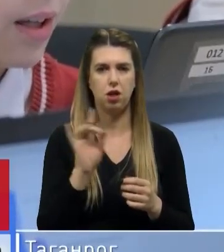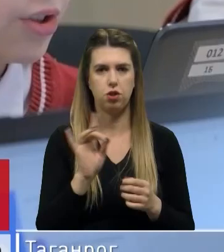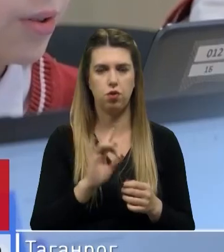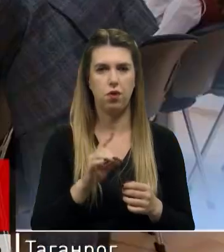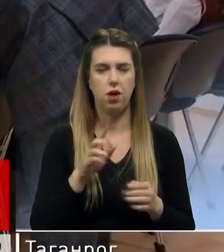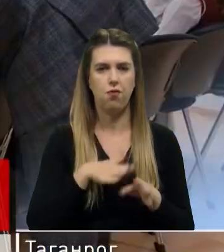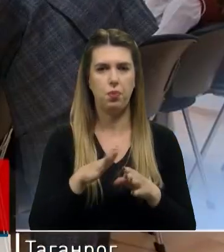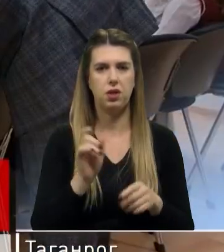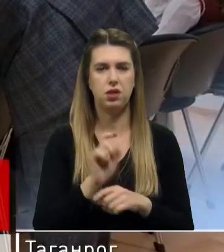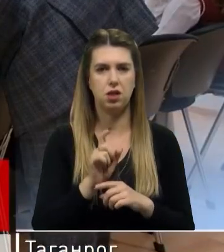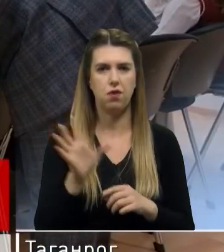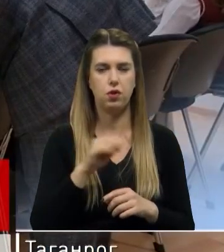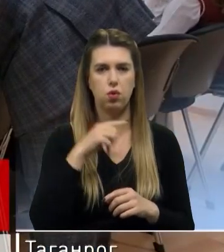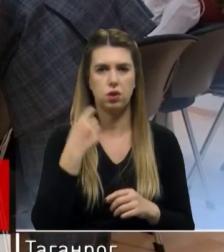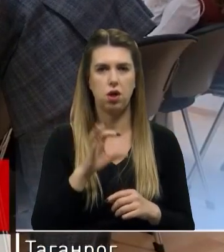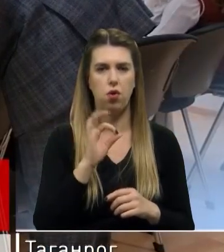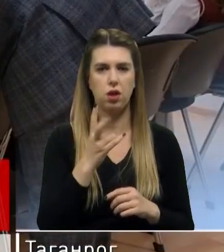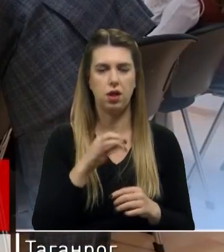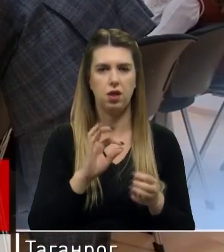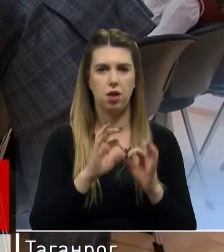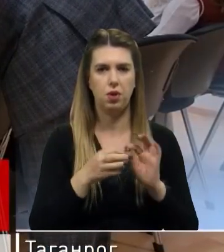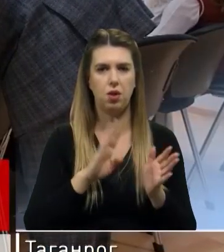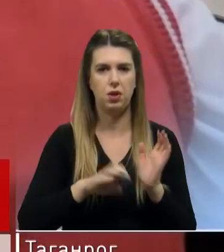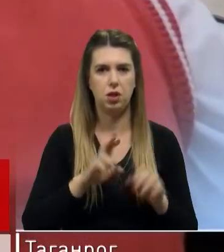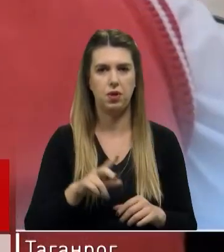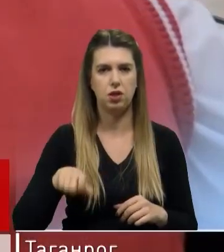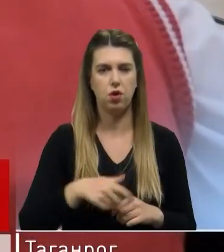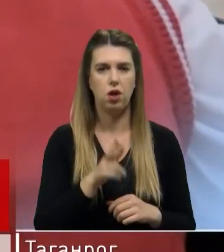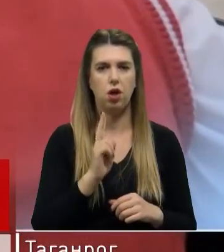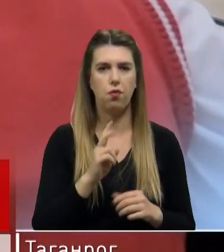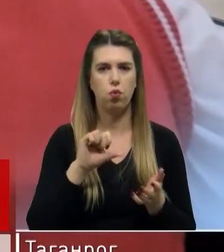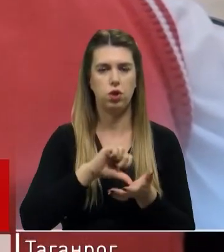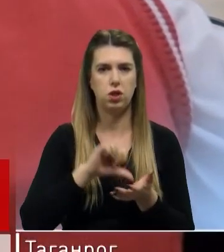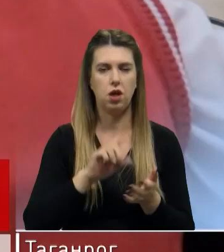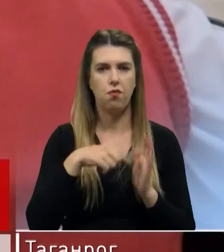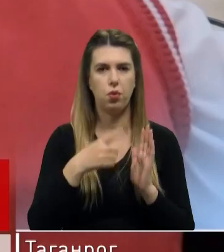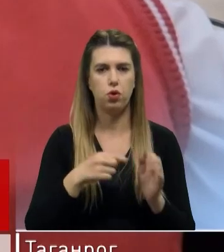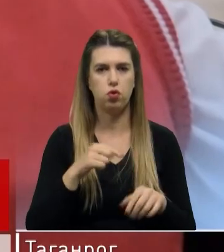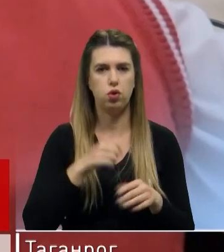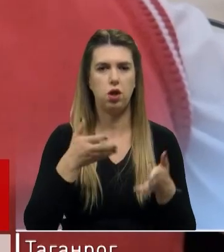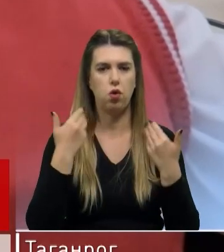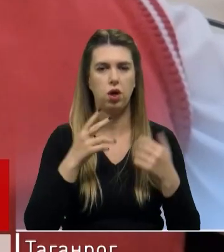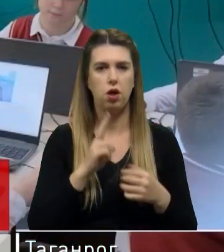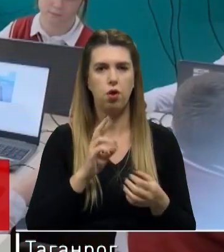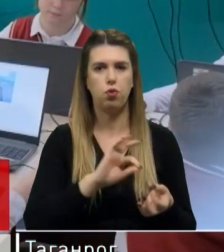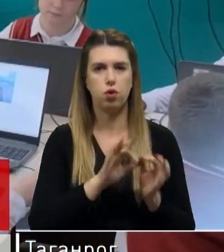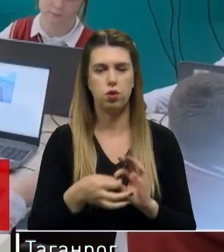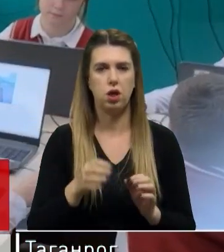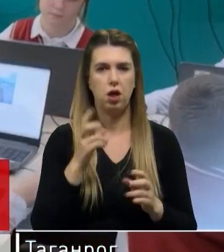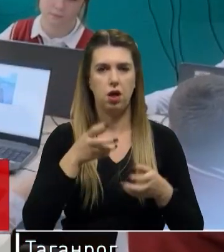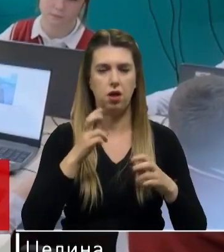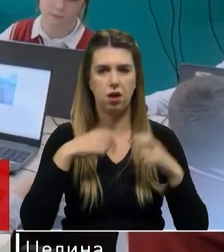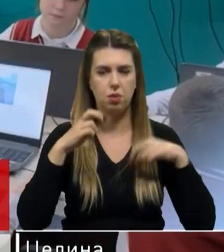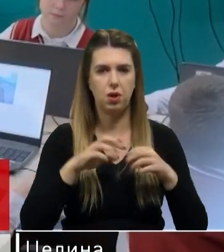Ростова-на-Дону, выполняя задания Всероссийской онлайн-олимпиады «Безопасные дороги». Кому-то из участников вопросы кажутся легкими, кому-то сложными.